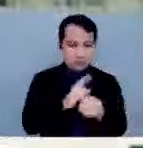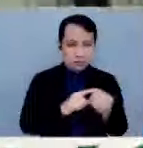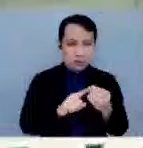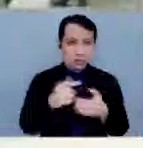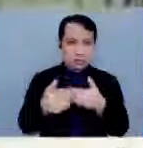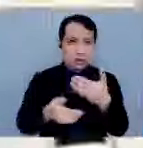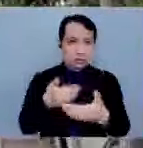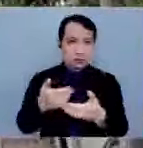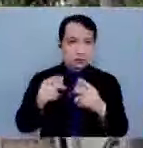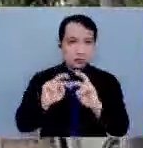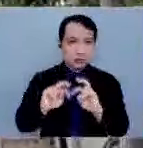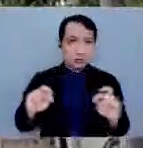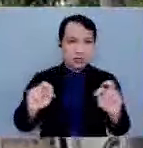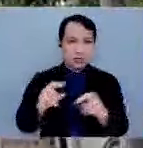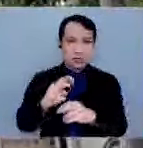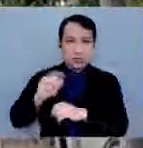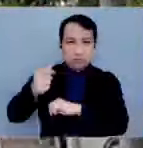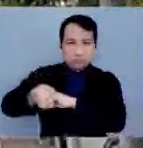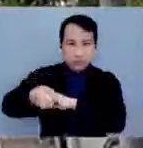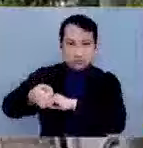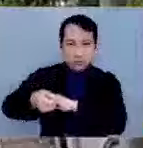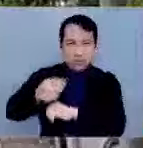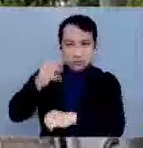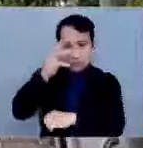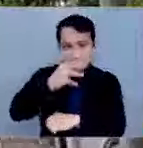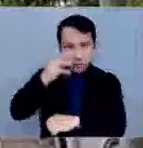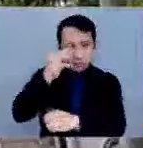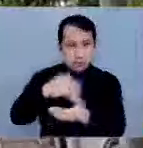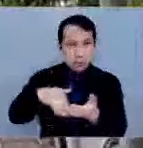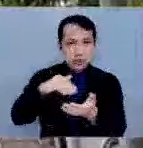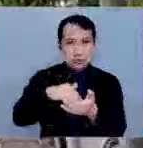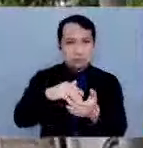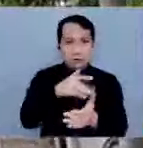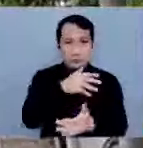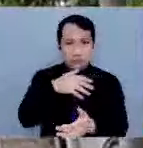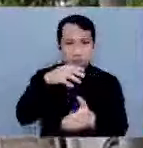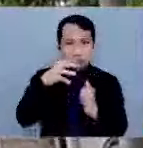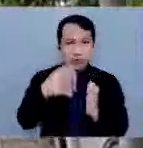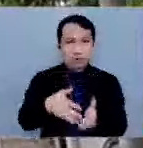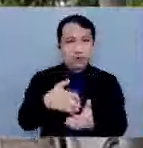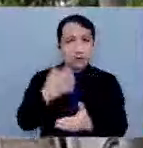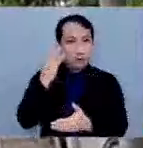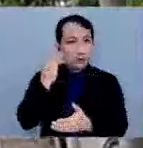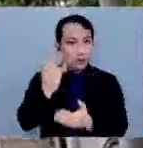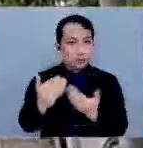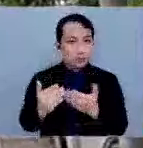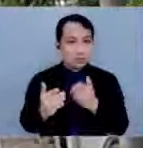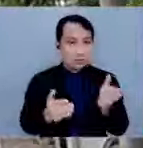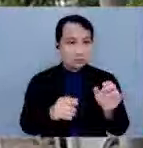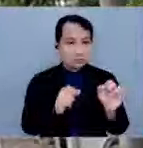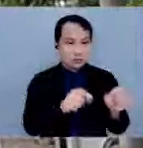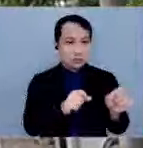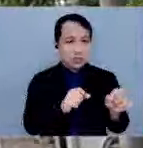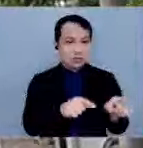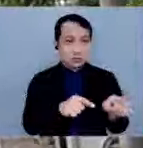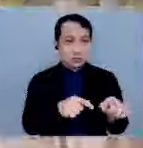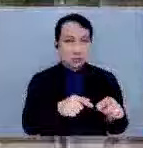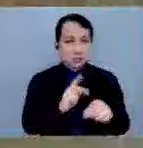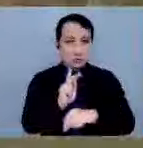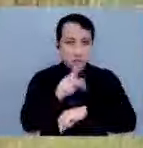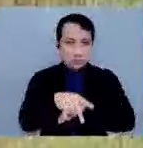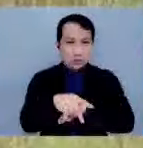investigasyon ng ombudsman. Pinangangamba ang makaapekto ito sa mga magsasaka, lalo't dito sila karaniwang nagbebenta ng kanilang palay kapag